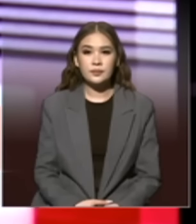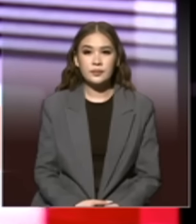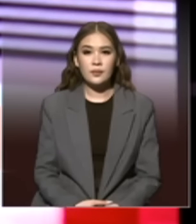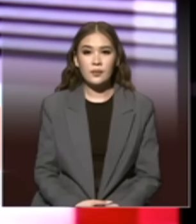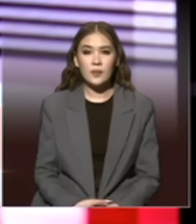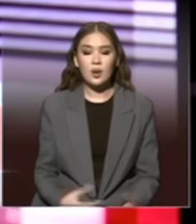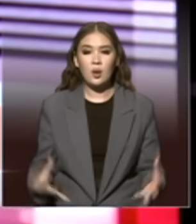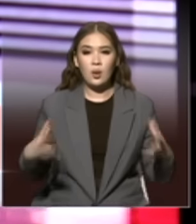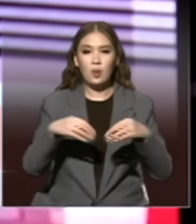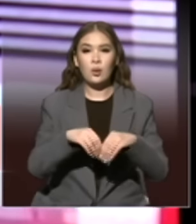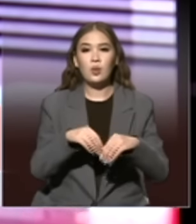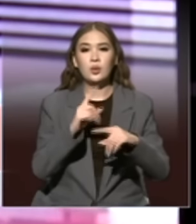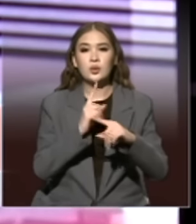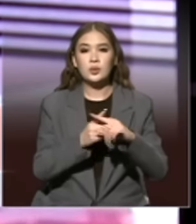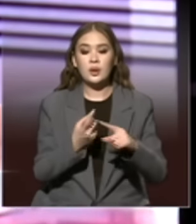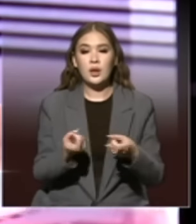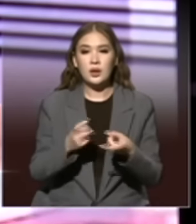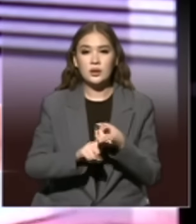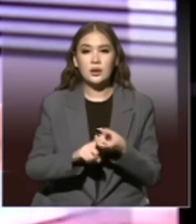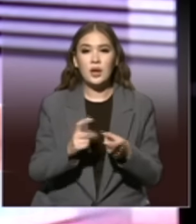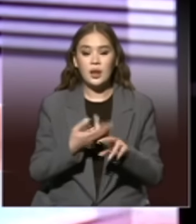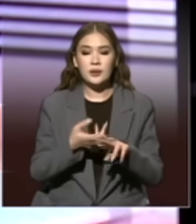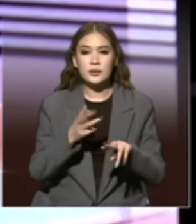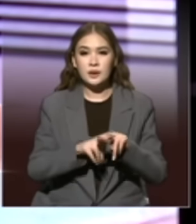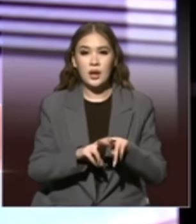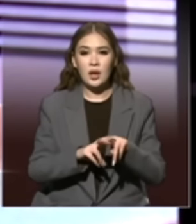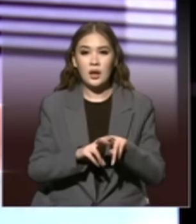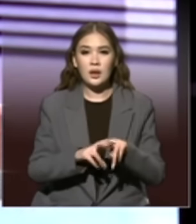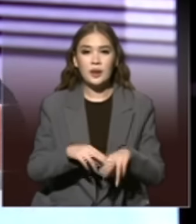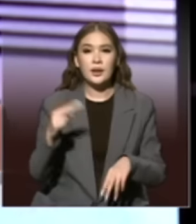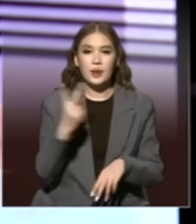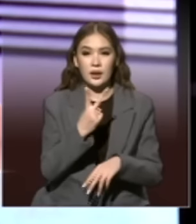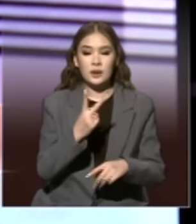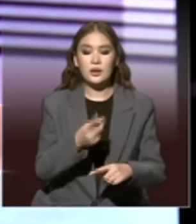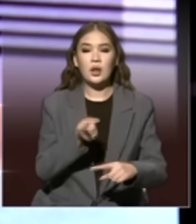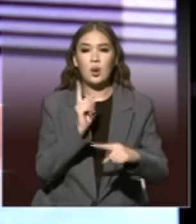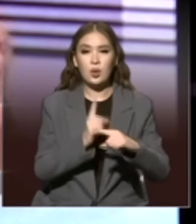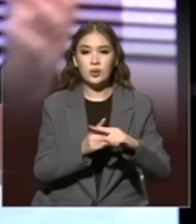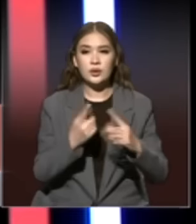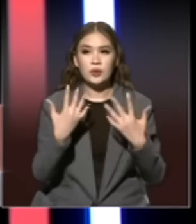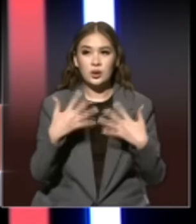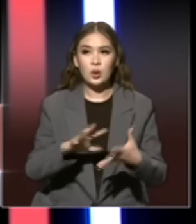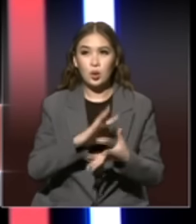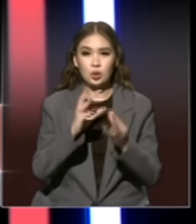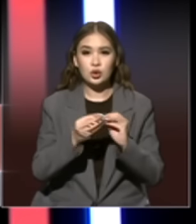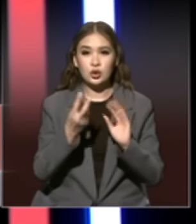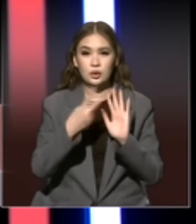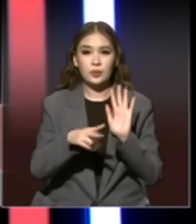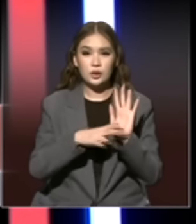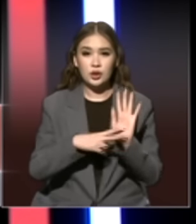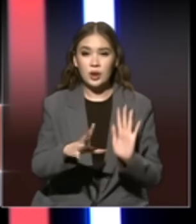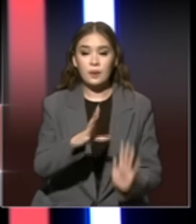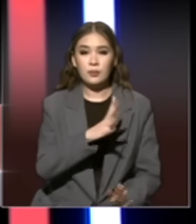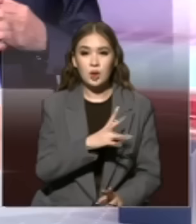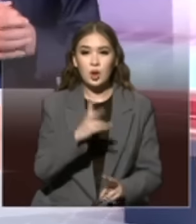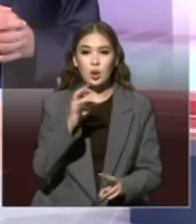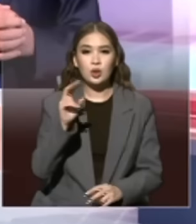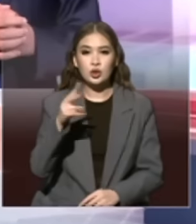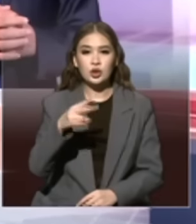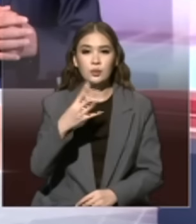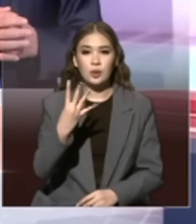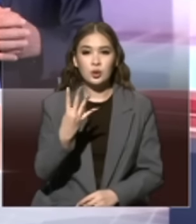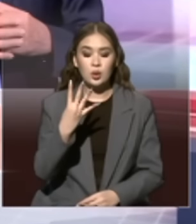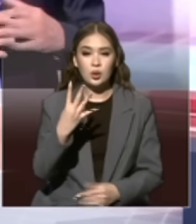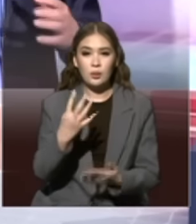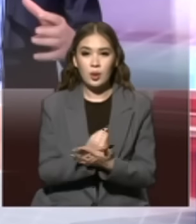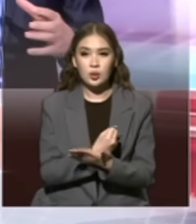қосу арқылы. Қосу арқылы. Бұл жерде екі санды қосады. Да, екі жанды қосқанда мысалы 27 жыл болады. А бұл жерде 24 шығып